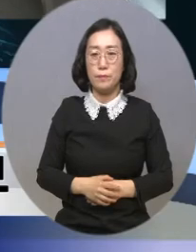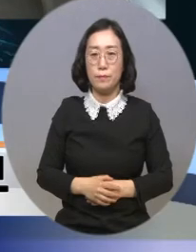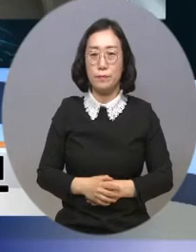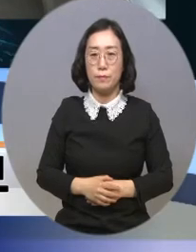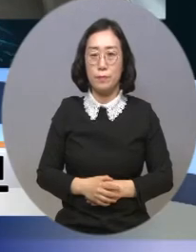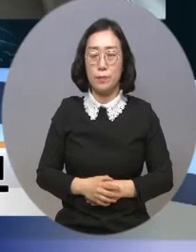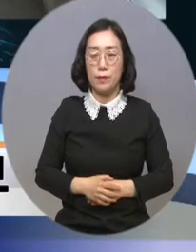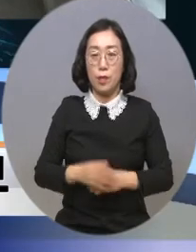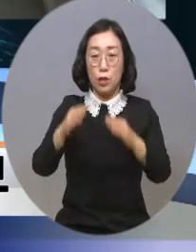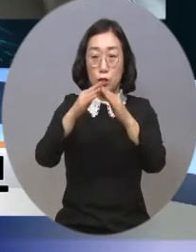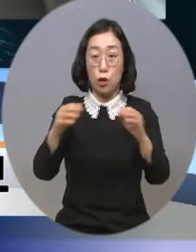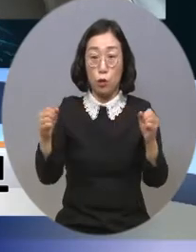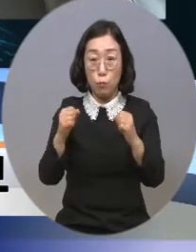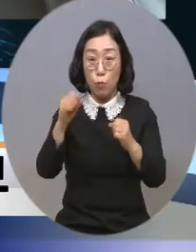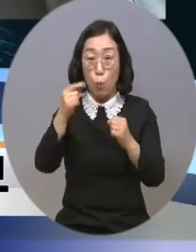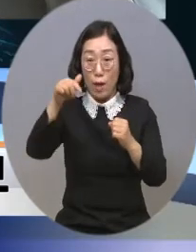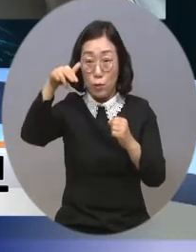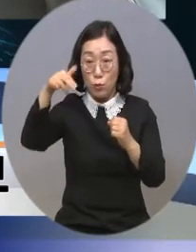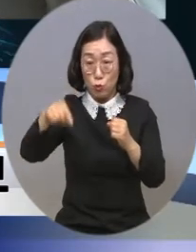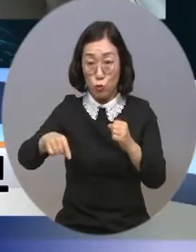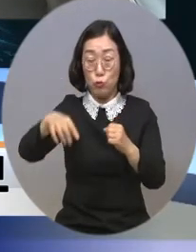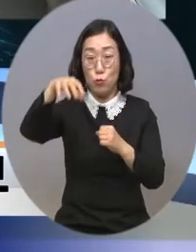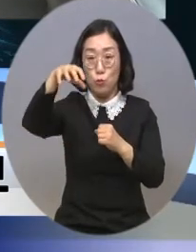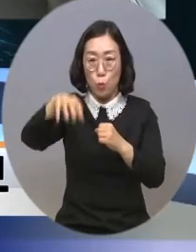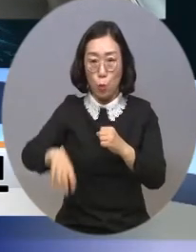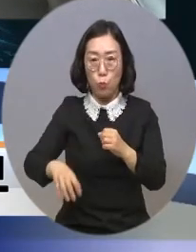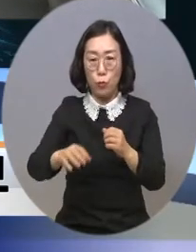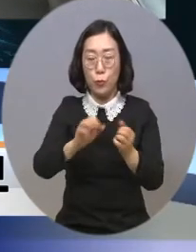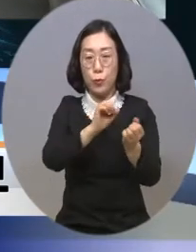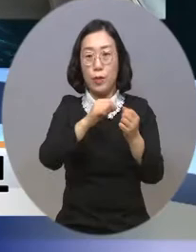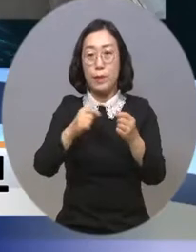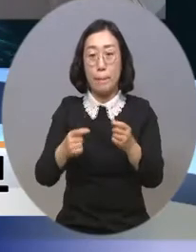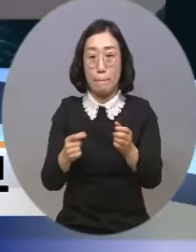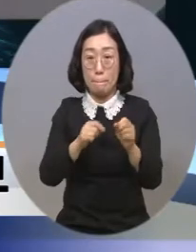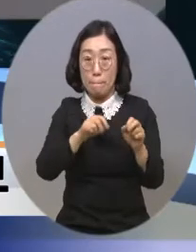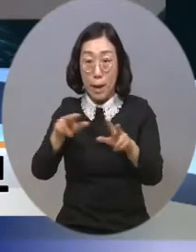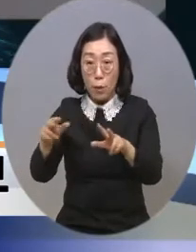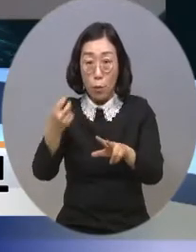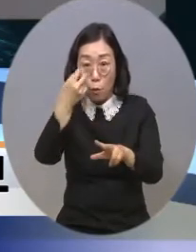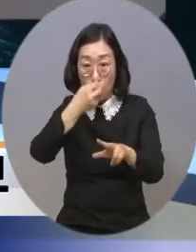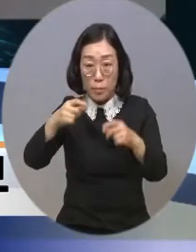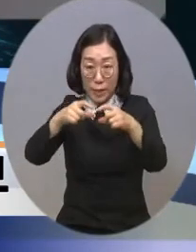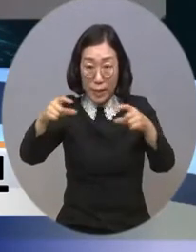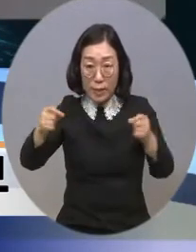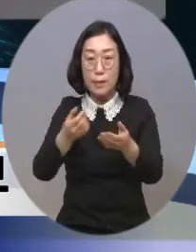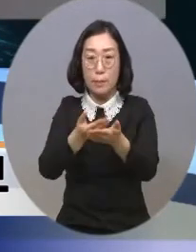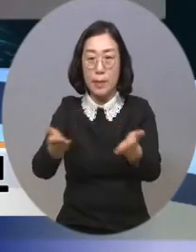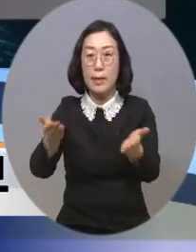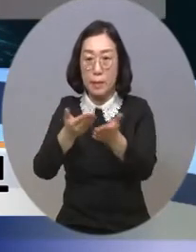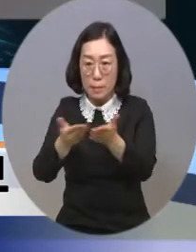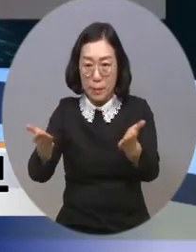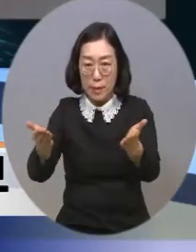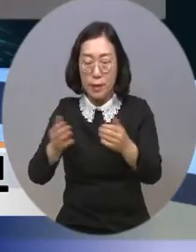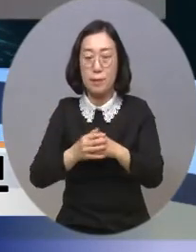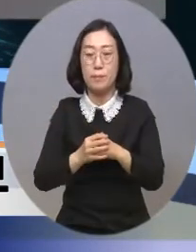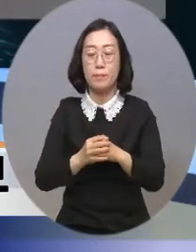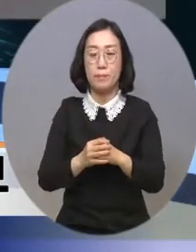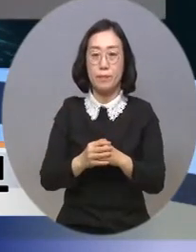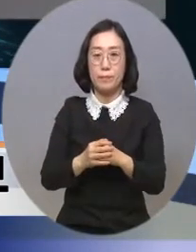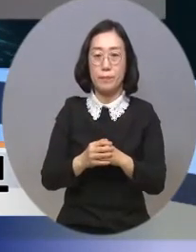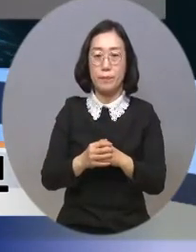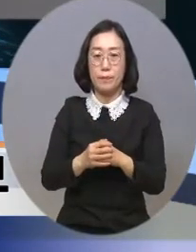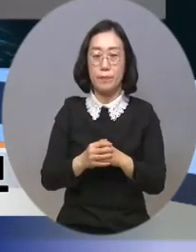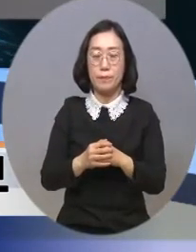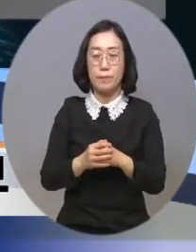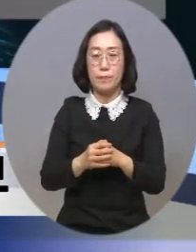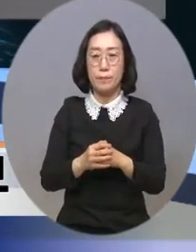전북 완주군이 감염 취약계층을 위해 신속 항원 검사 키트 배부에 나섰습니다. 자세한 내용 신서유 기자가